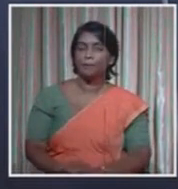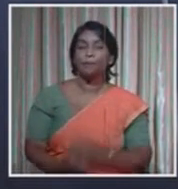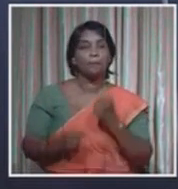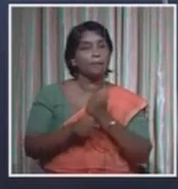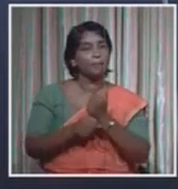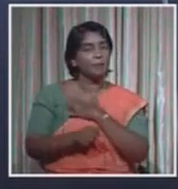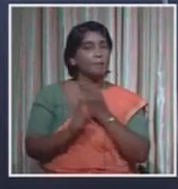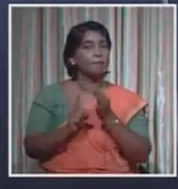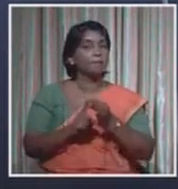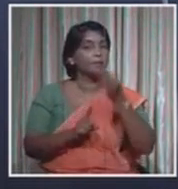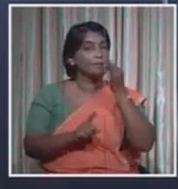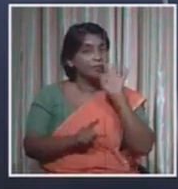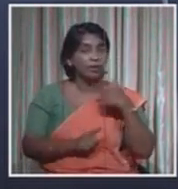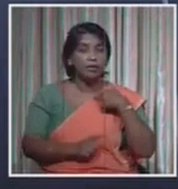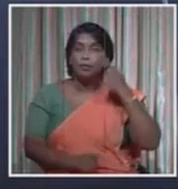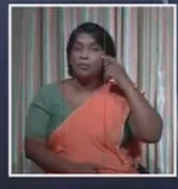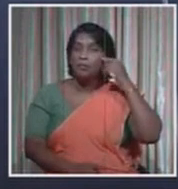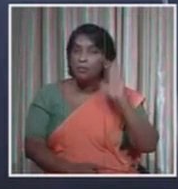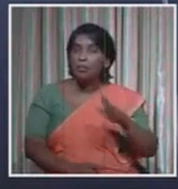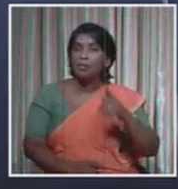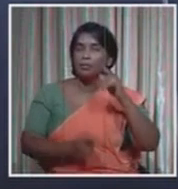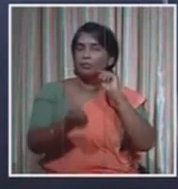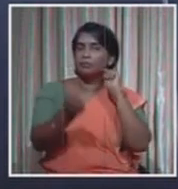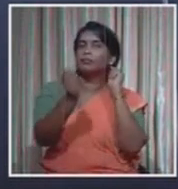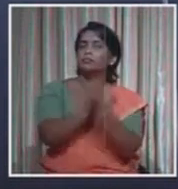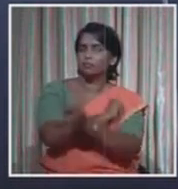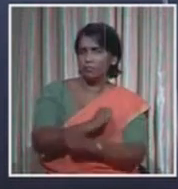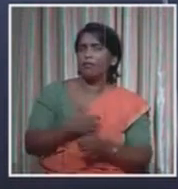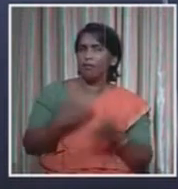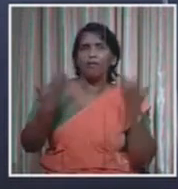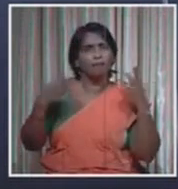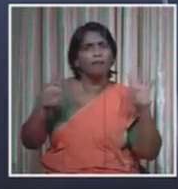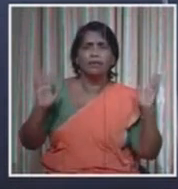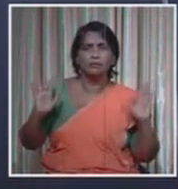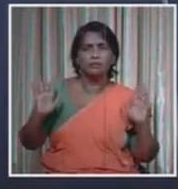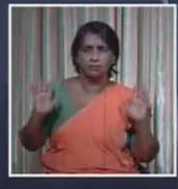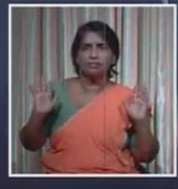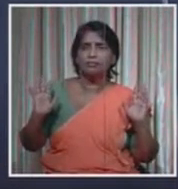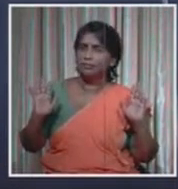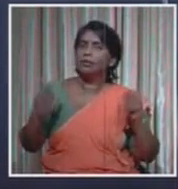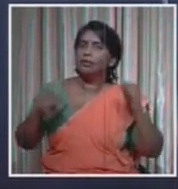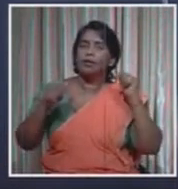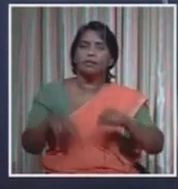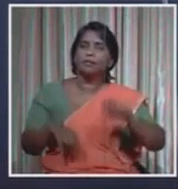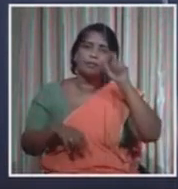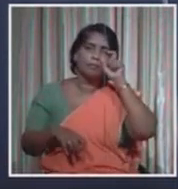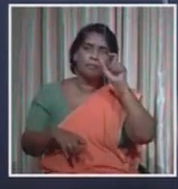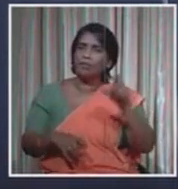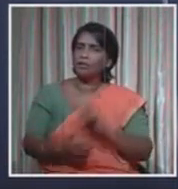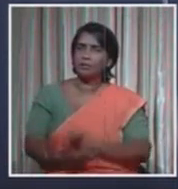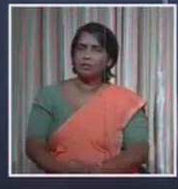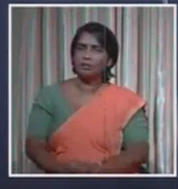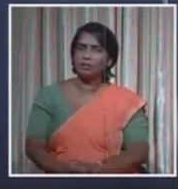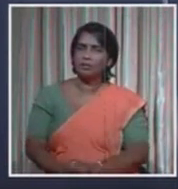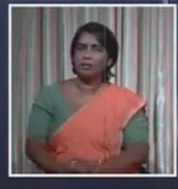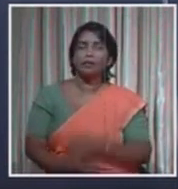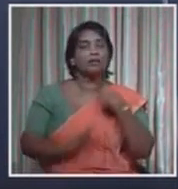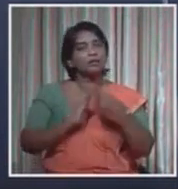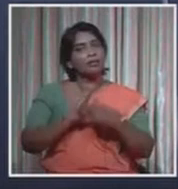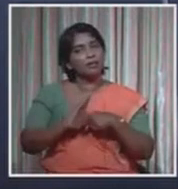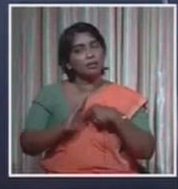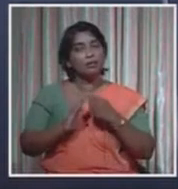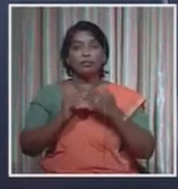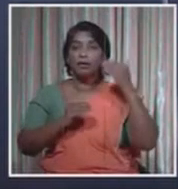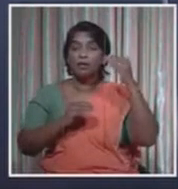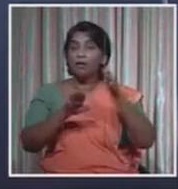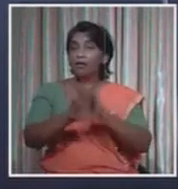ගෝඨාභය රාජපක්ෂ මැතිතුමා බලාපොරොත්තු සිස්ටම් චේන්ජ් එක වෙලා කියලා. දැන් බලන්න මේ රටේ